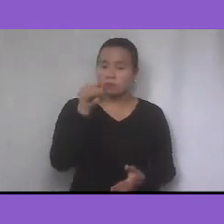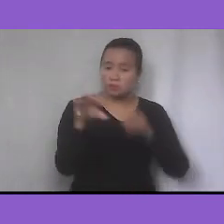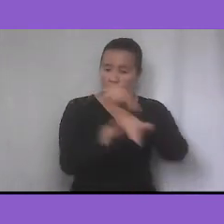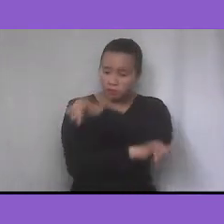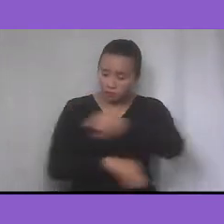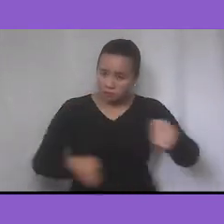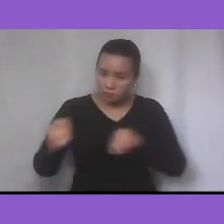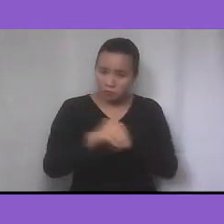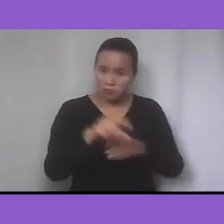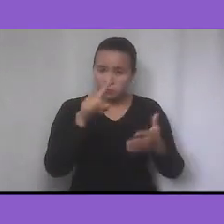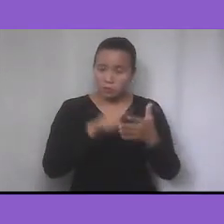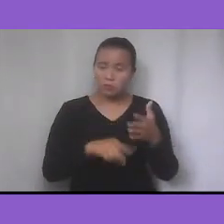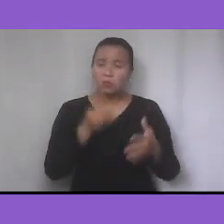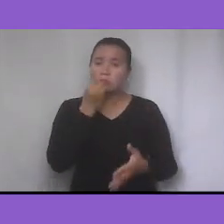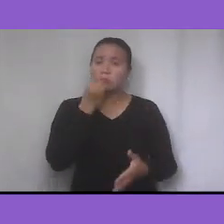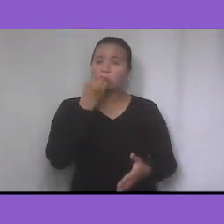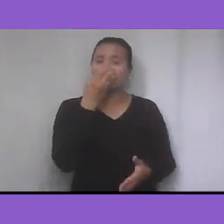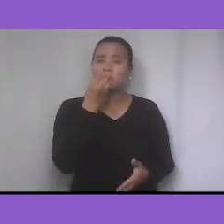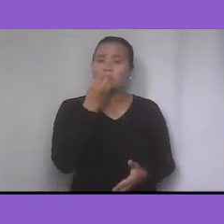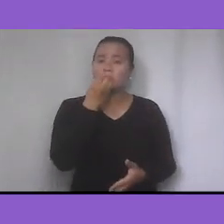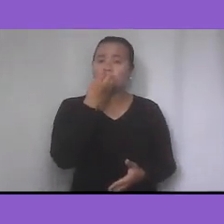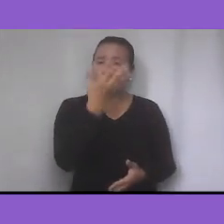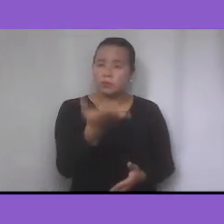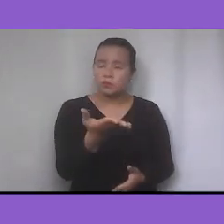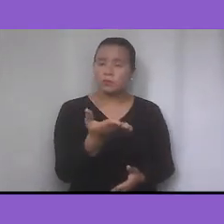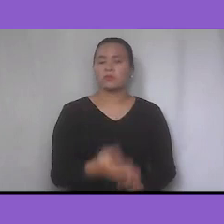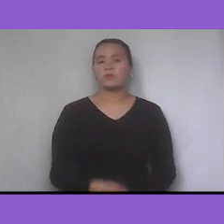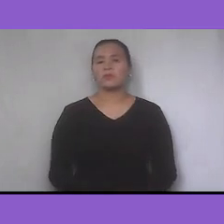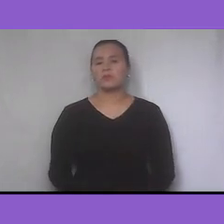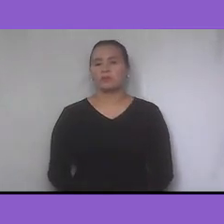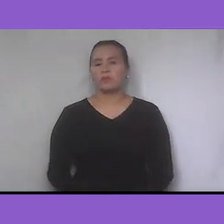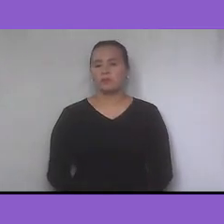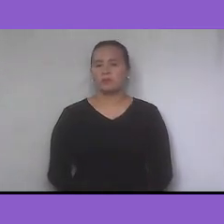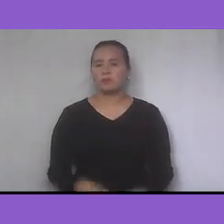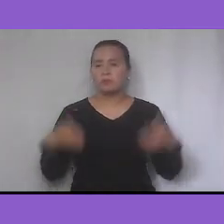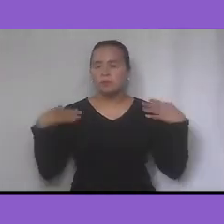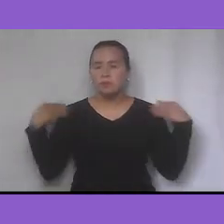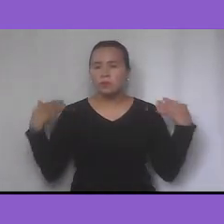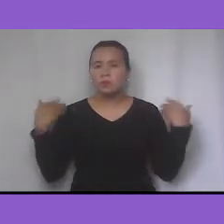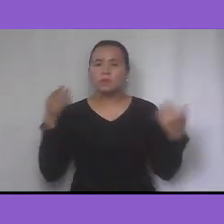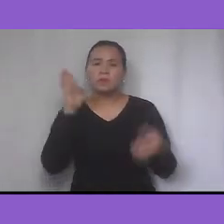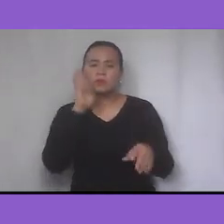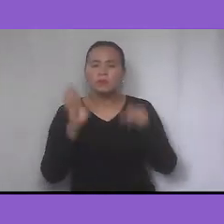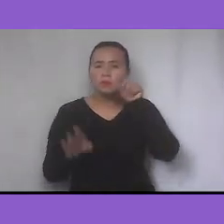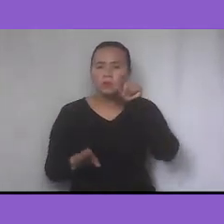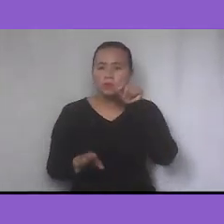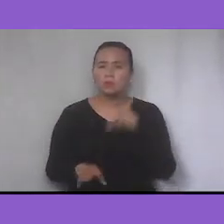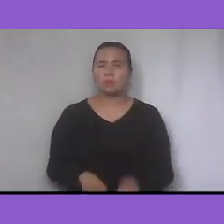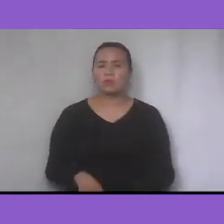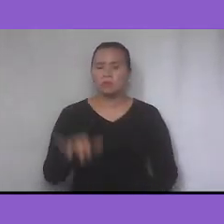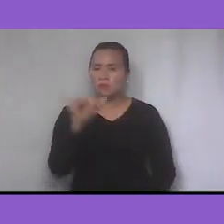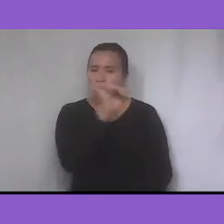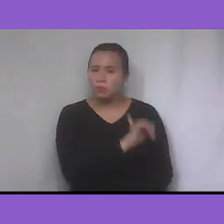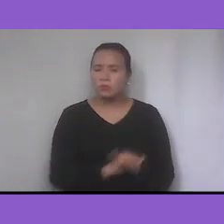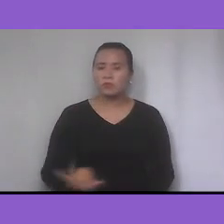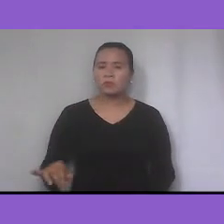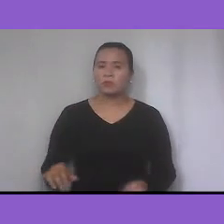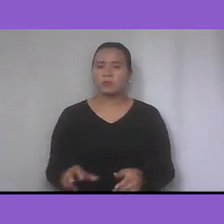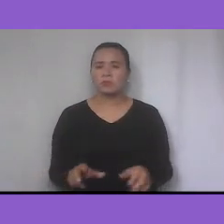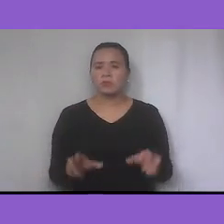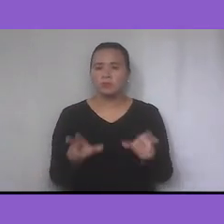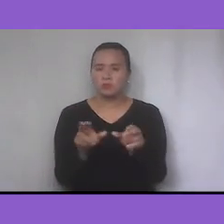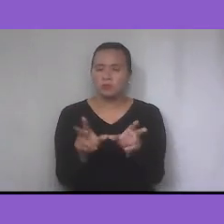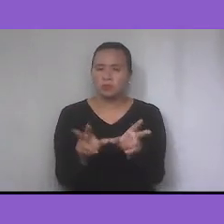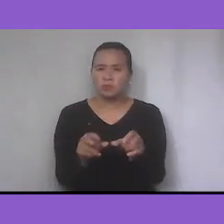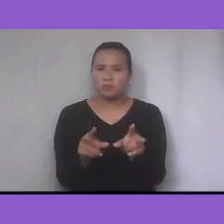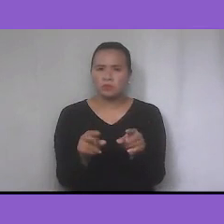nagtatanong tungkol sa bilin? Kasi ang kwento ay tungkol sa bilin. Anong madalas na bilin ng talangka sa kanyang anak? At ang kwentong ito ay